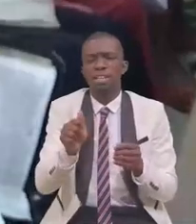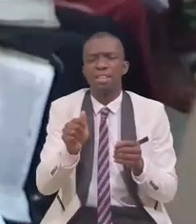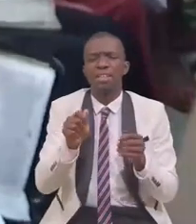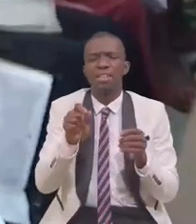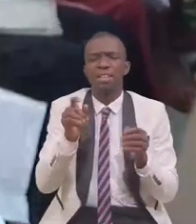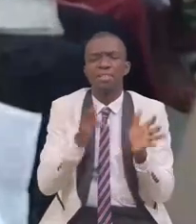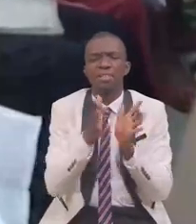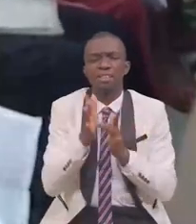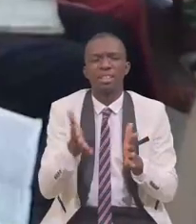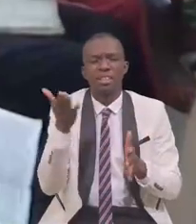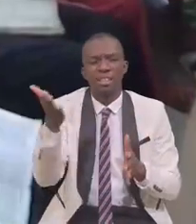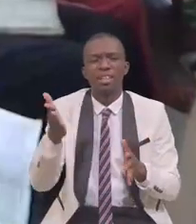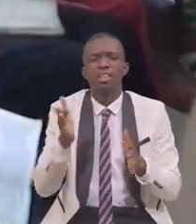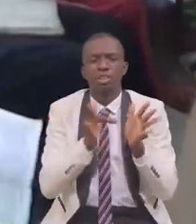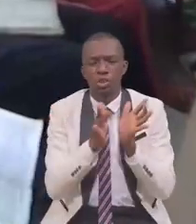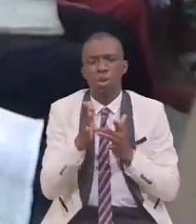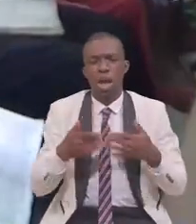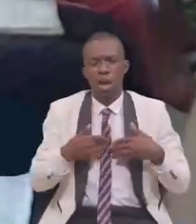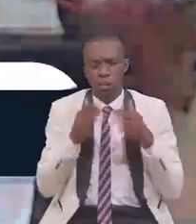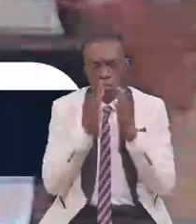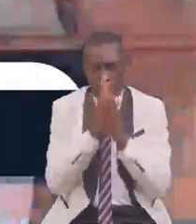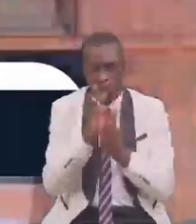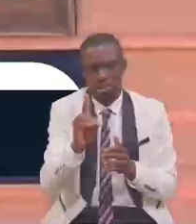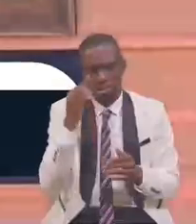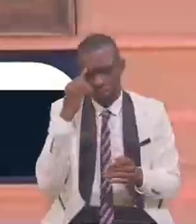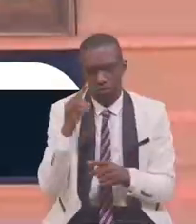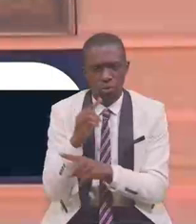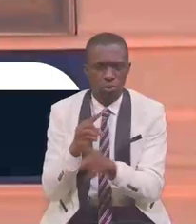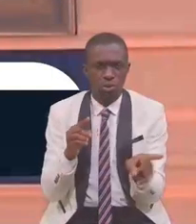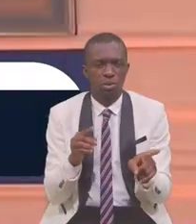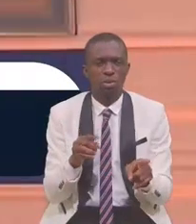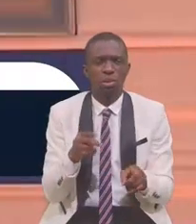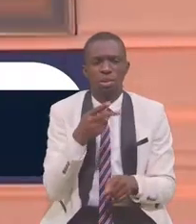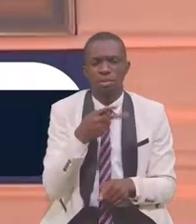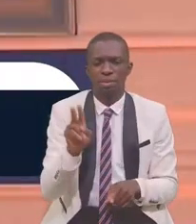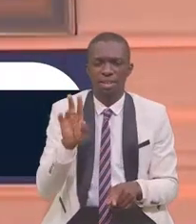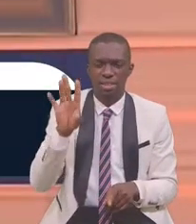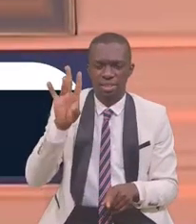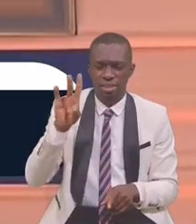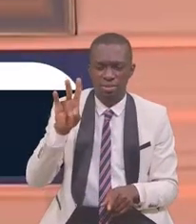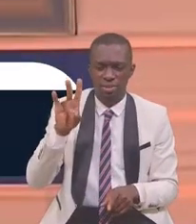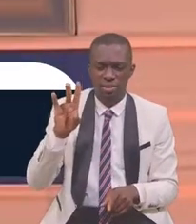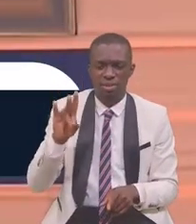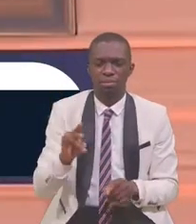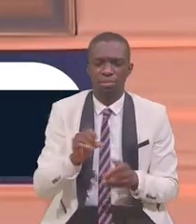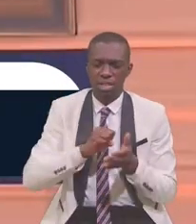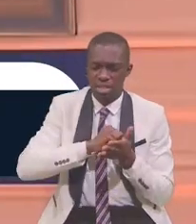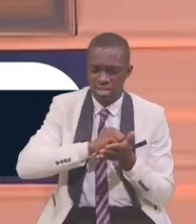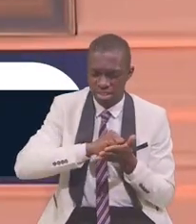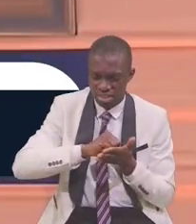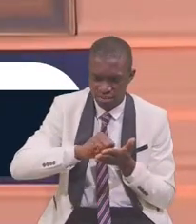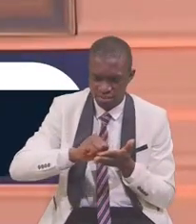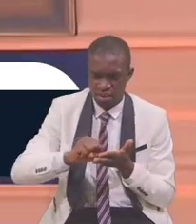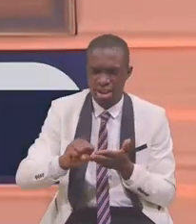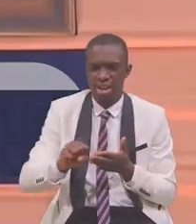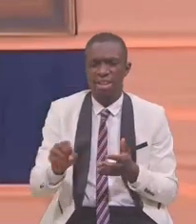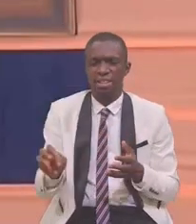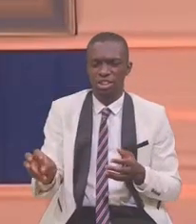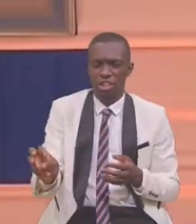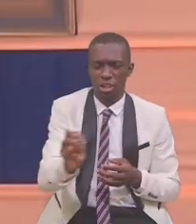vous. Il prie pour vous. Quelle est la prière? Verset 17. Sanctifie-les par ta vérité. Ta parole est la